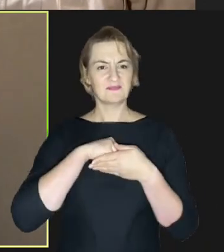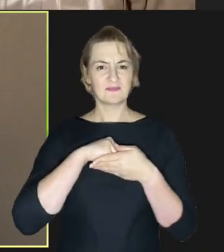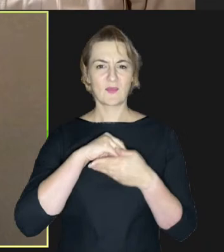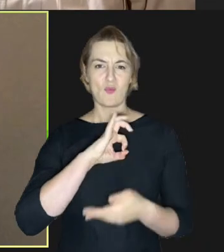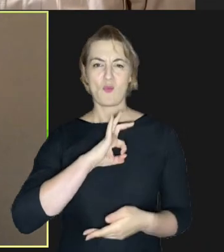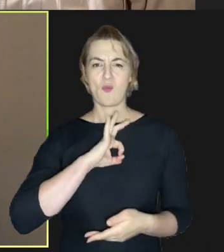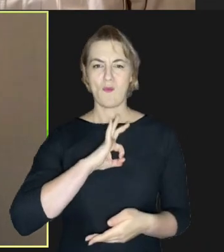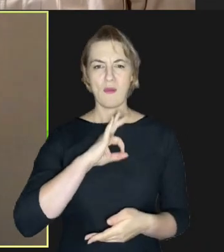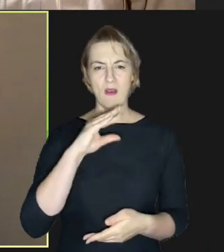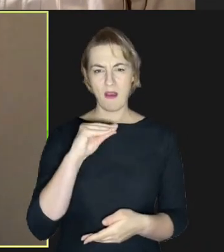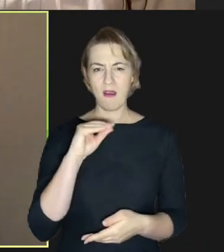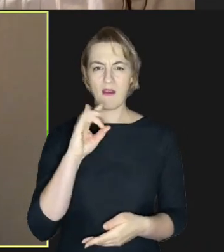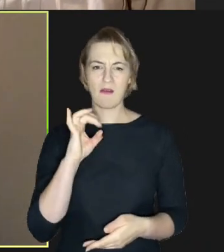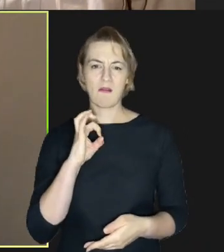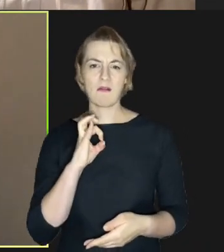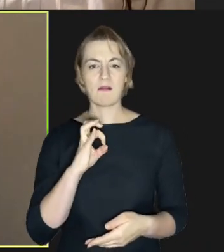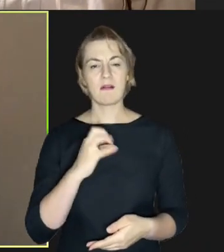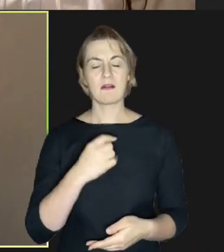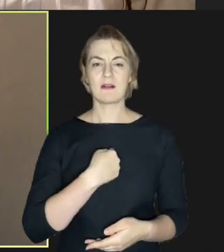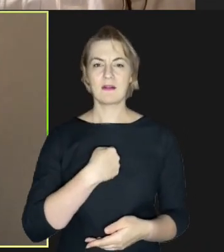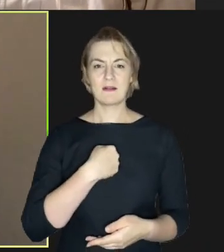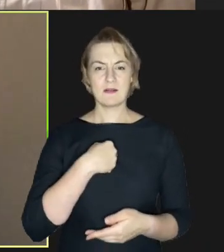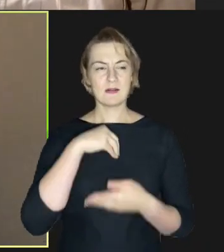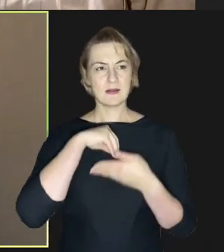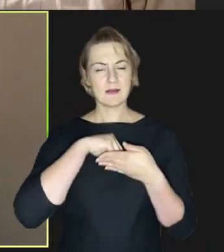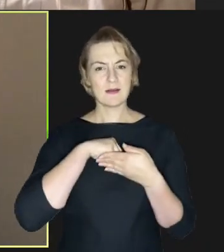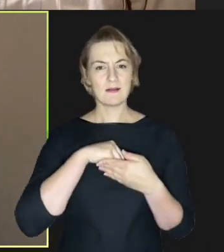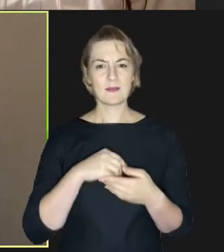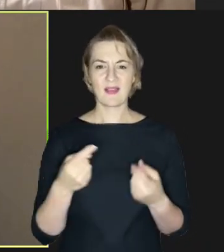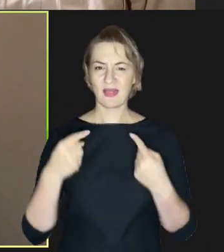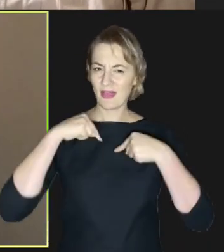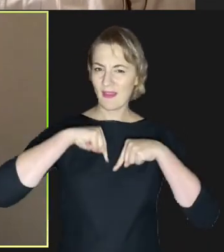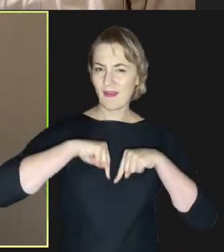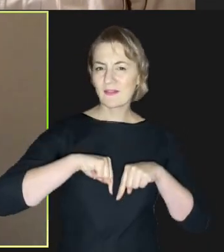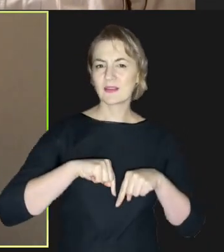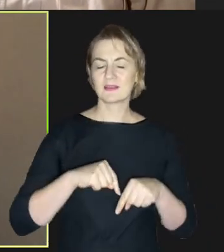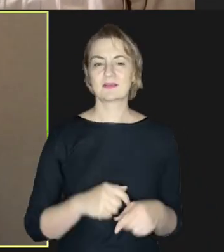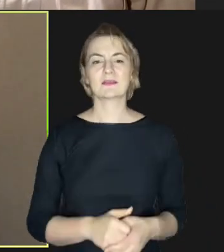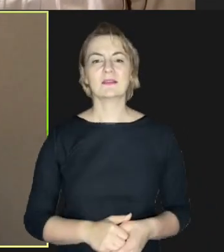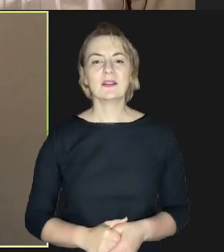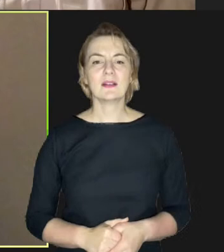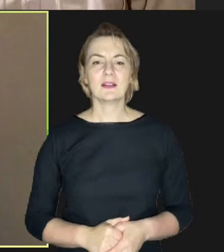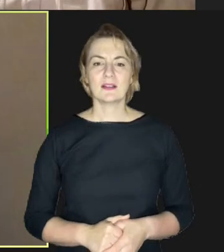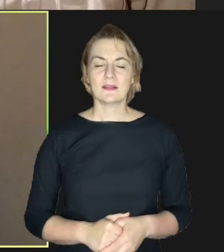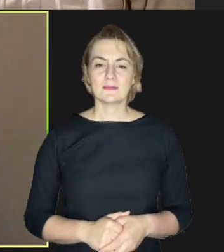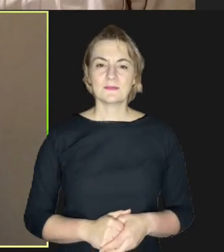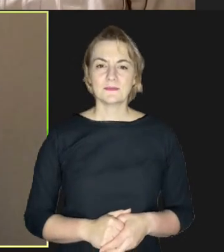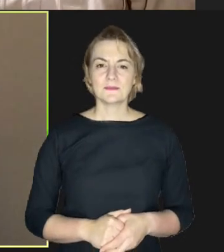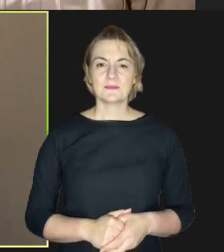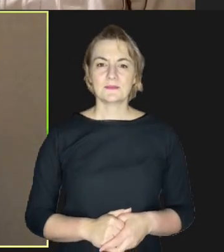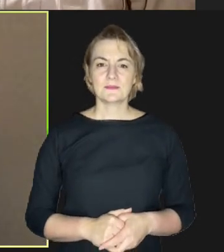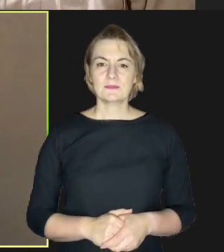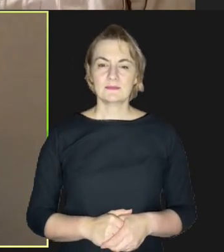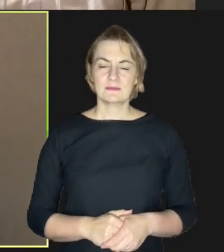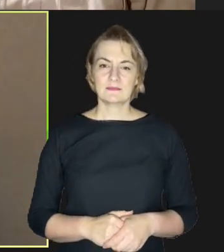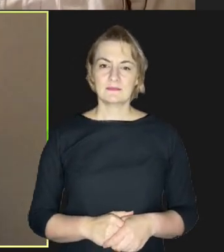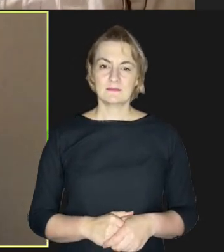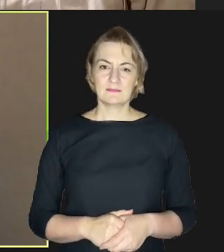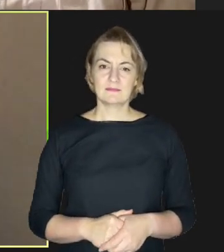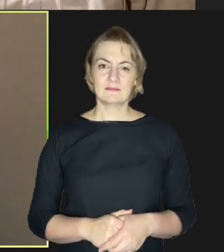tej tożsamości nawykowej, jak to się mówi, właśnie jak ja to